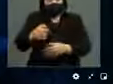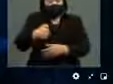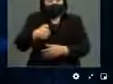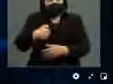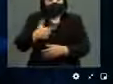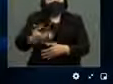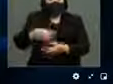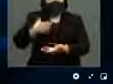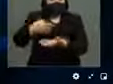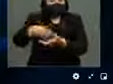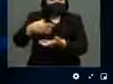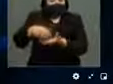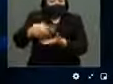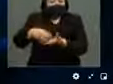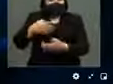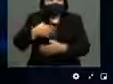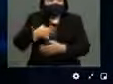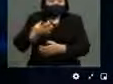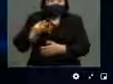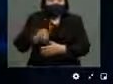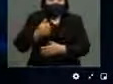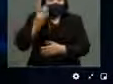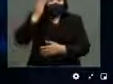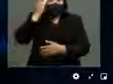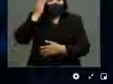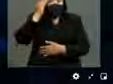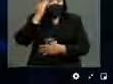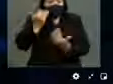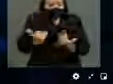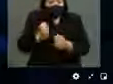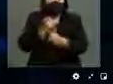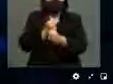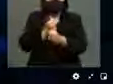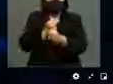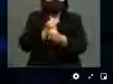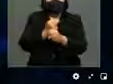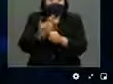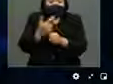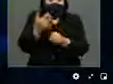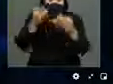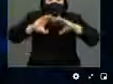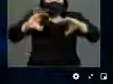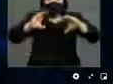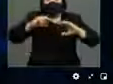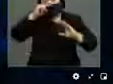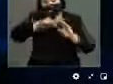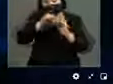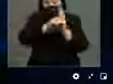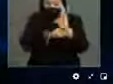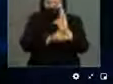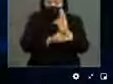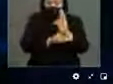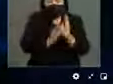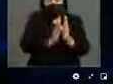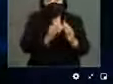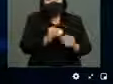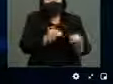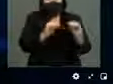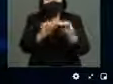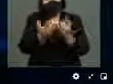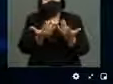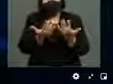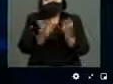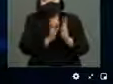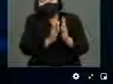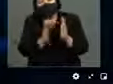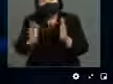นี้โดยเร็วเพราะว่าระบบของทางราชการอาจจะต้องใช้เวลากันพอสมควรและขณะเดียวกันบางทีก็ไม่ใช่ระบบราชการเพ